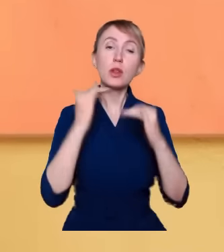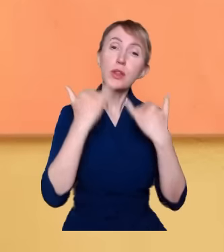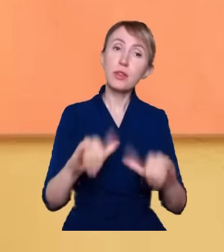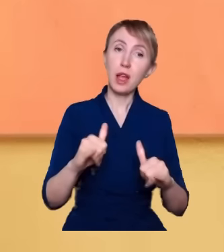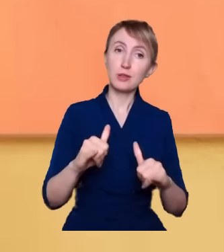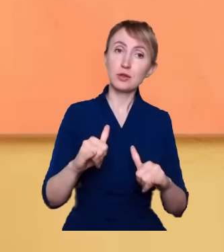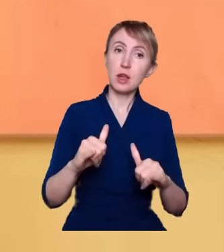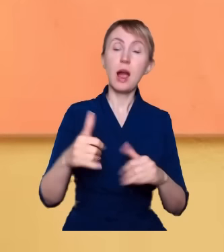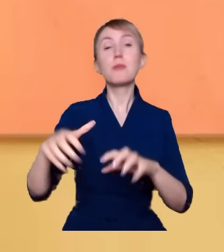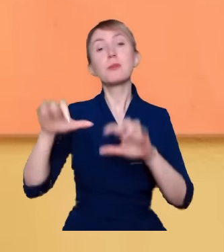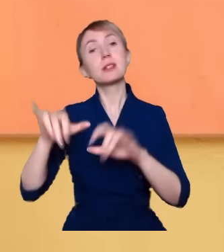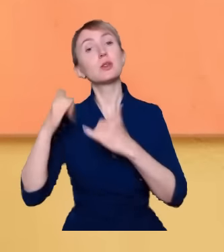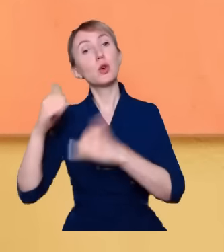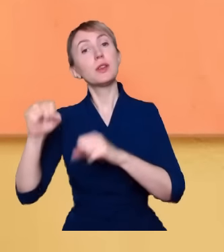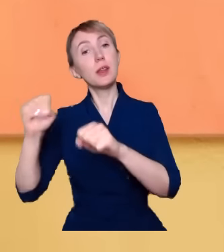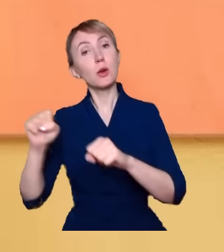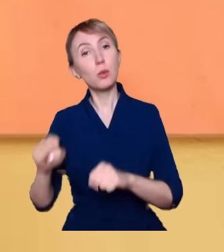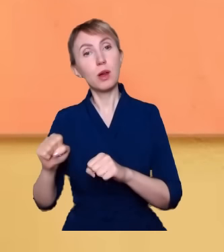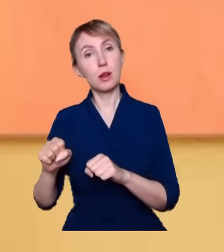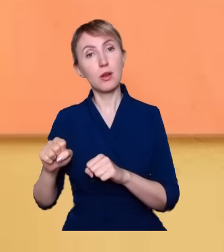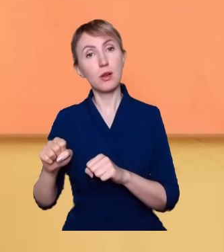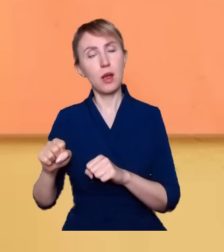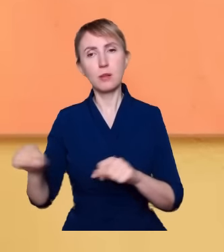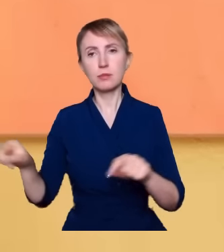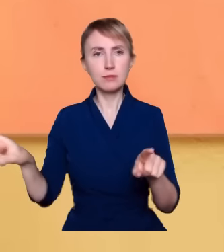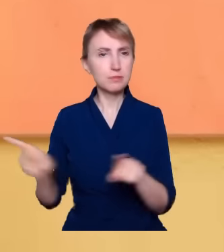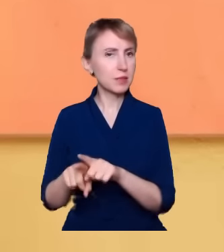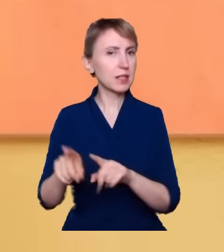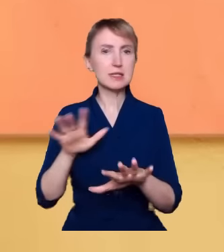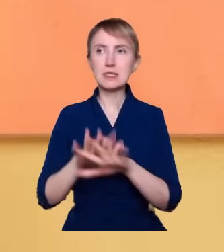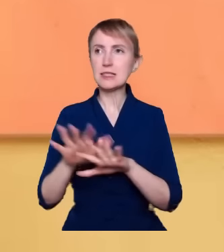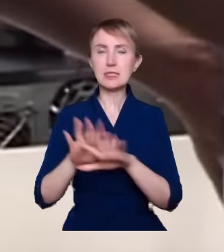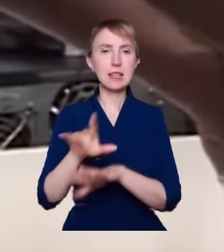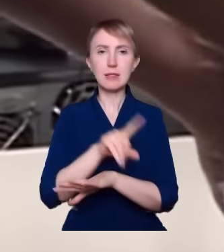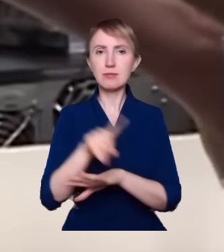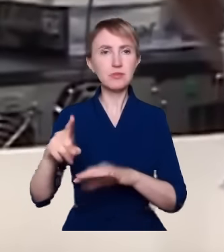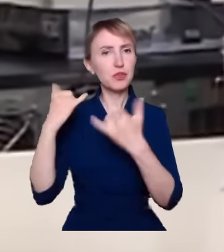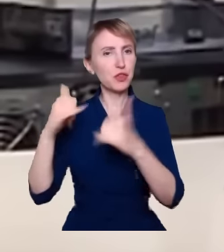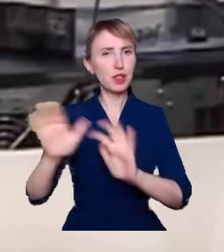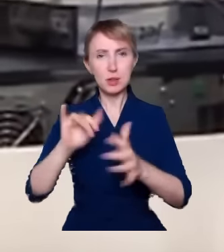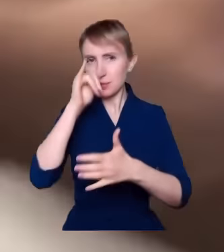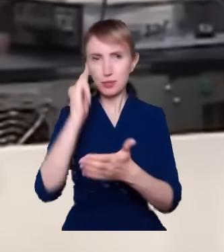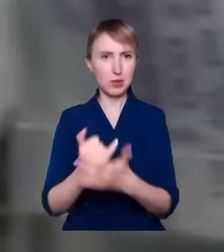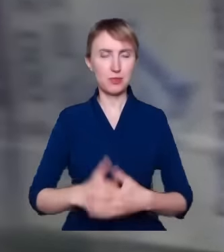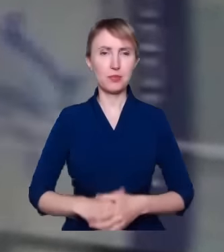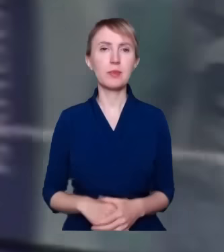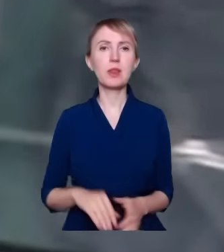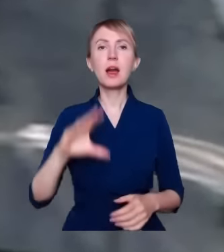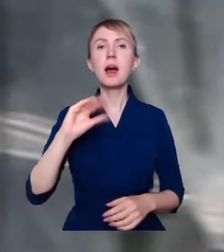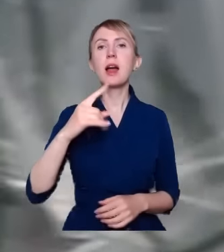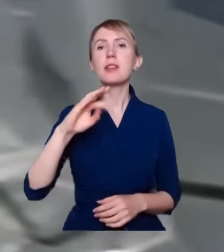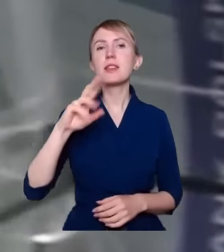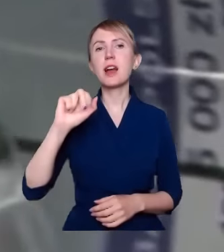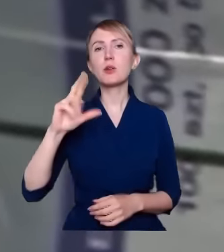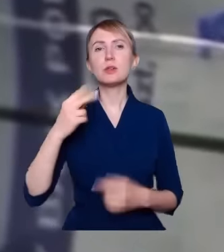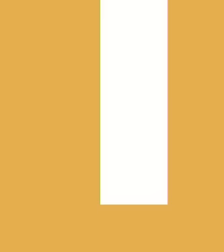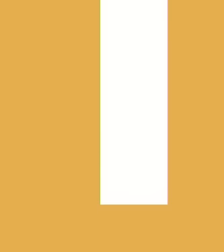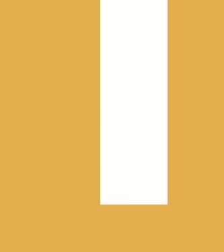prezesa innego banku, tegoż samego systemu, w inny sposób. Edyta Hołdyńska, Telewizja